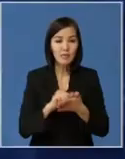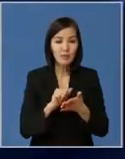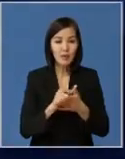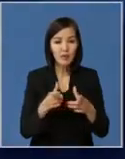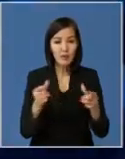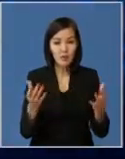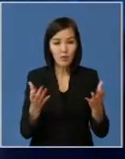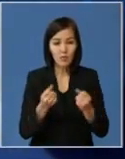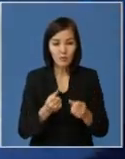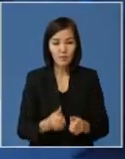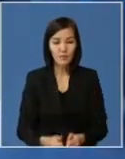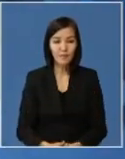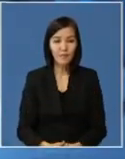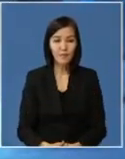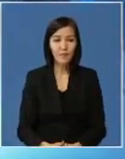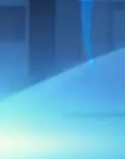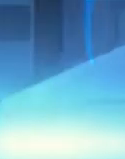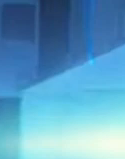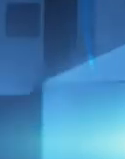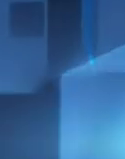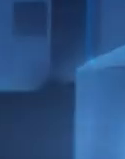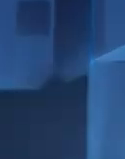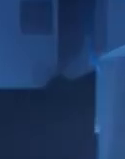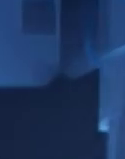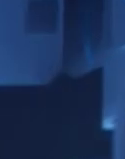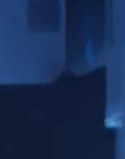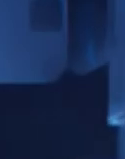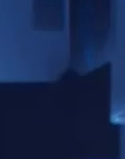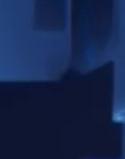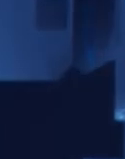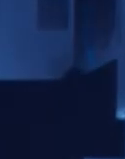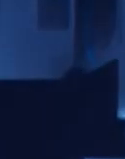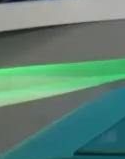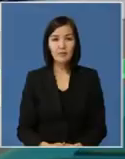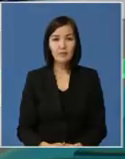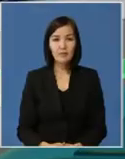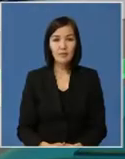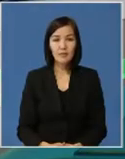болатын. Мұхит Тоқтасын, Нұржан Мұханов, Жетісу, Талдықорған.